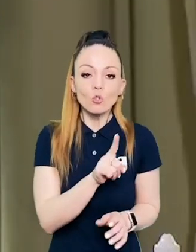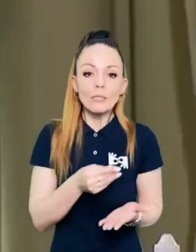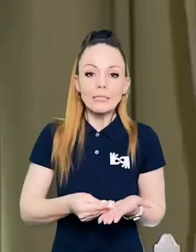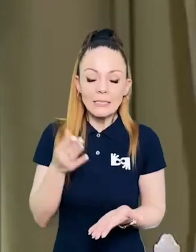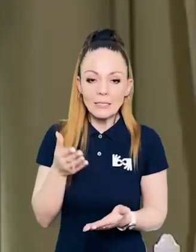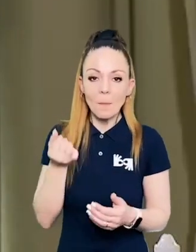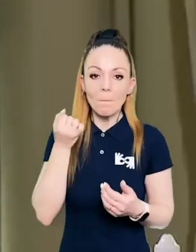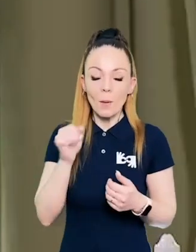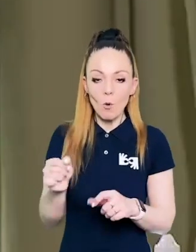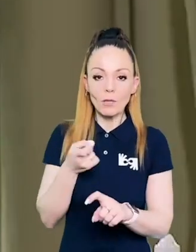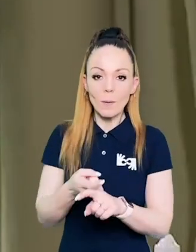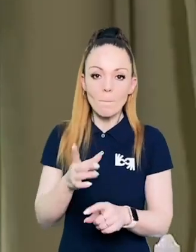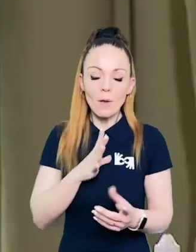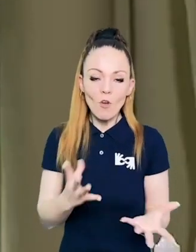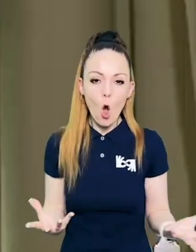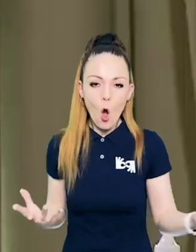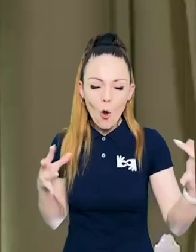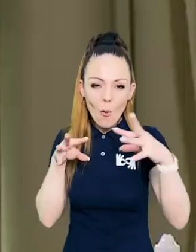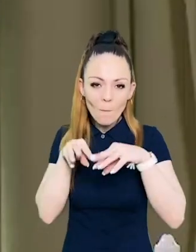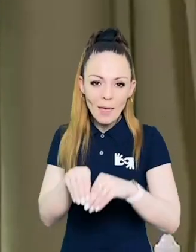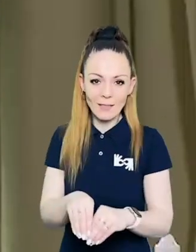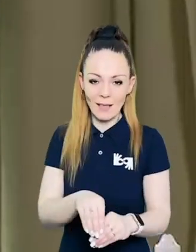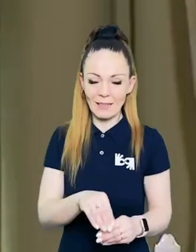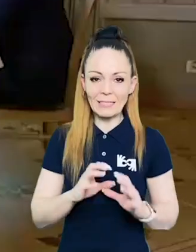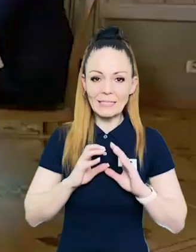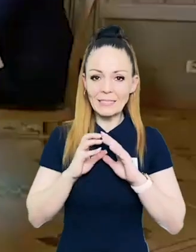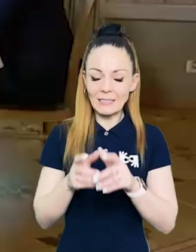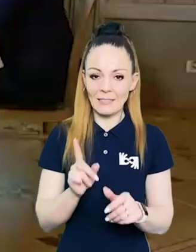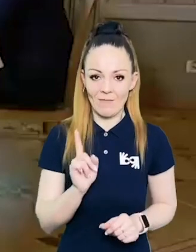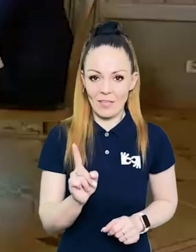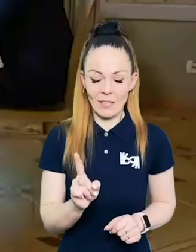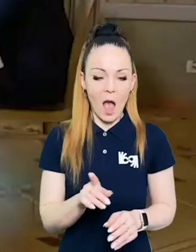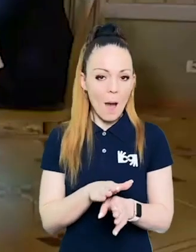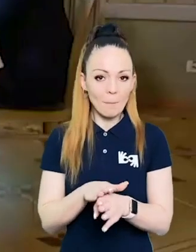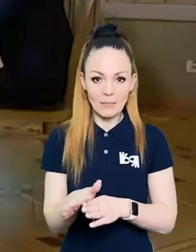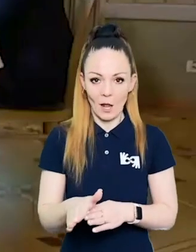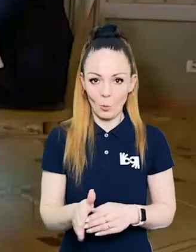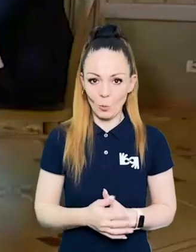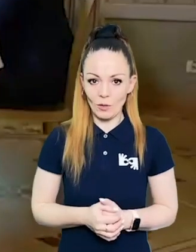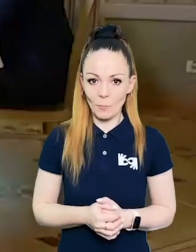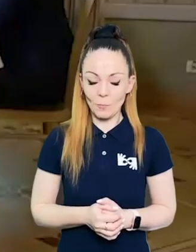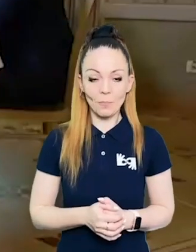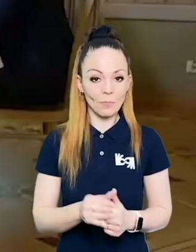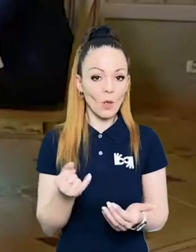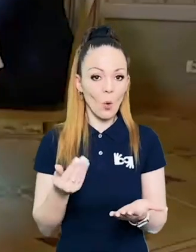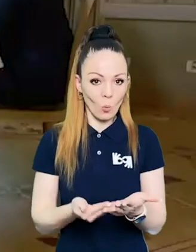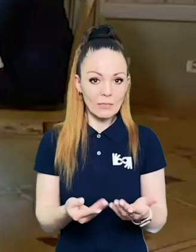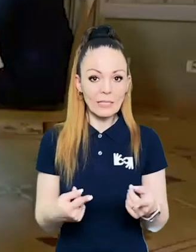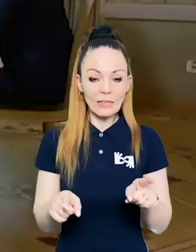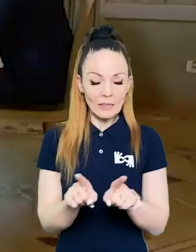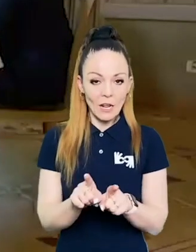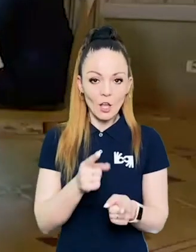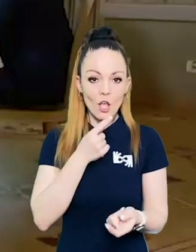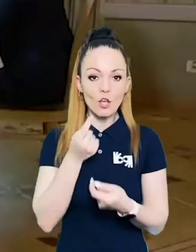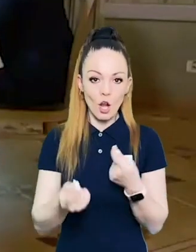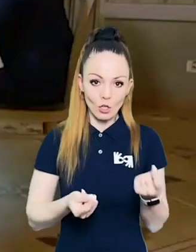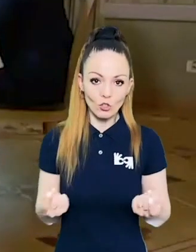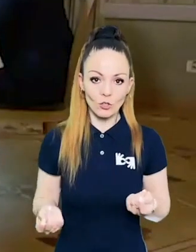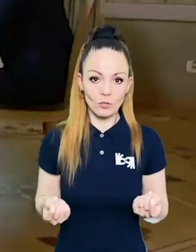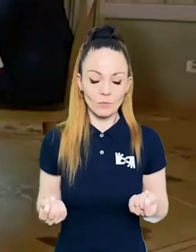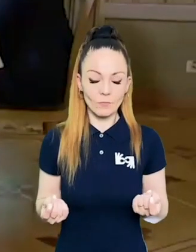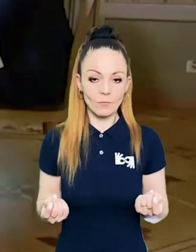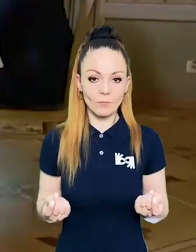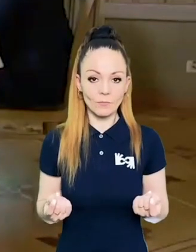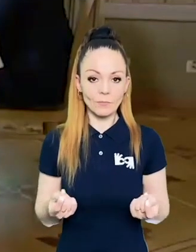цінність перемоги над нацизмом був об'єднаний світ. Об'єднаний світ, абсолютно. І ось такі речі.